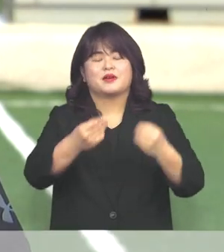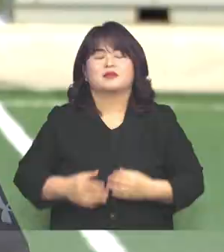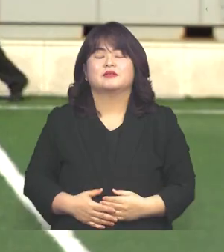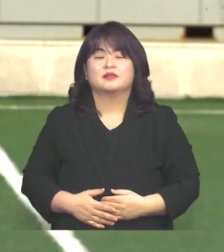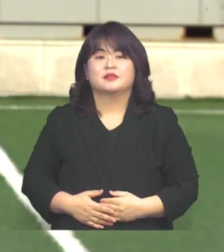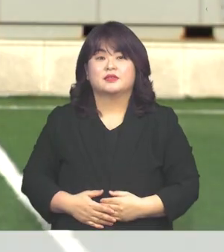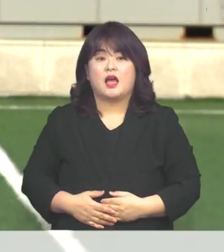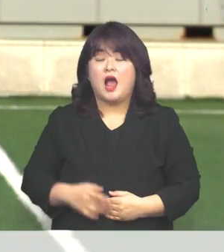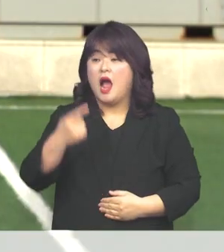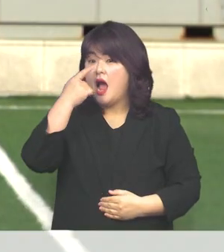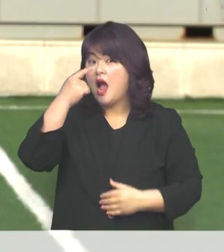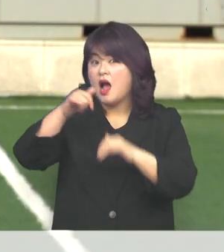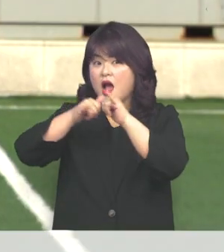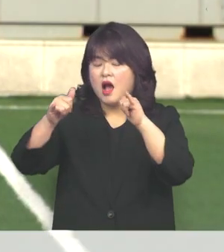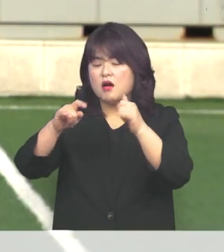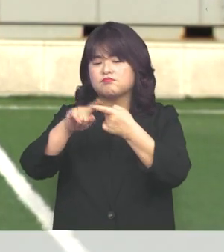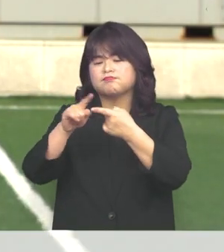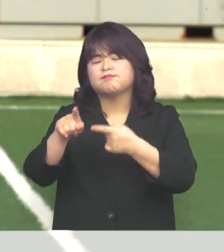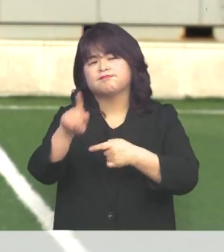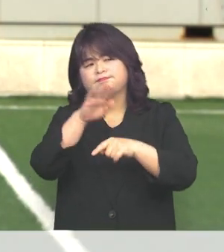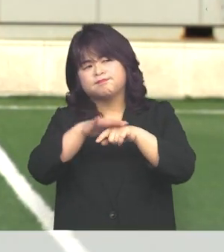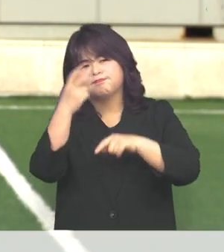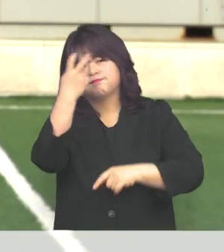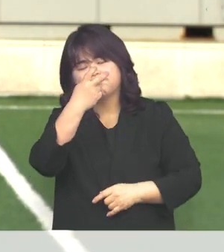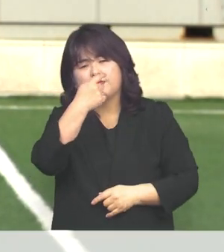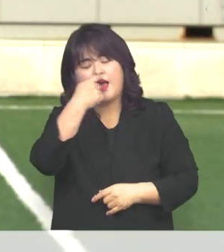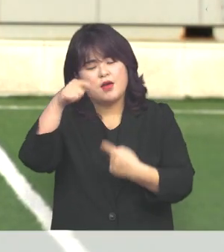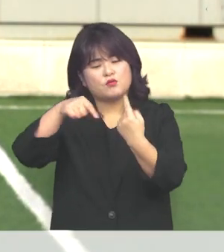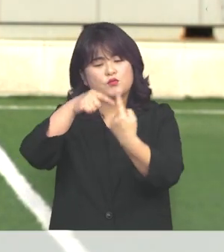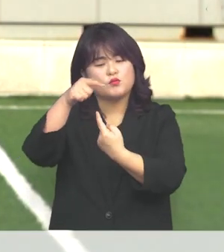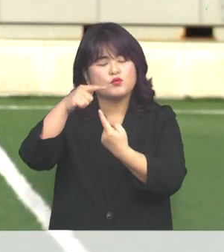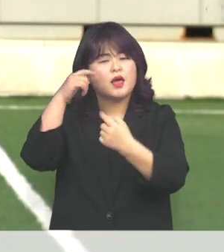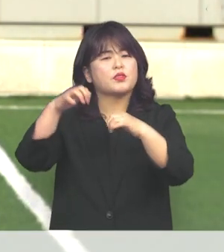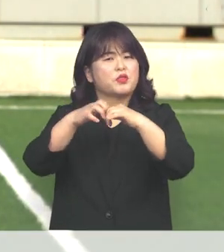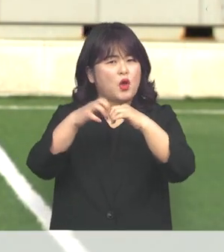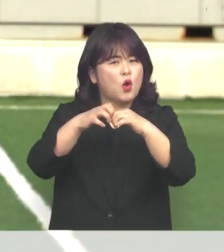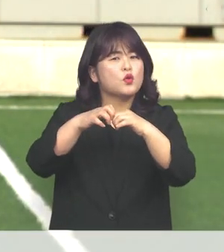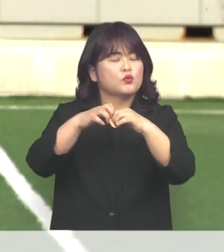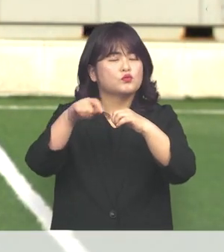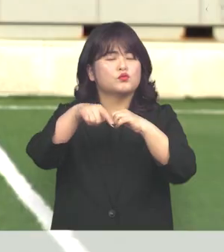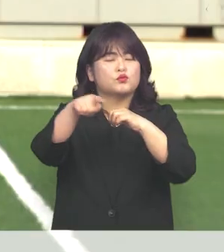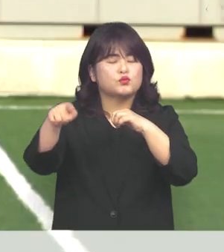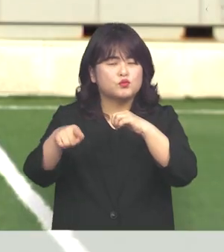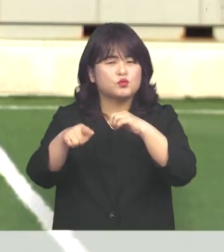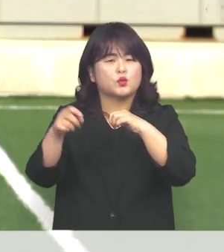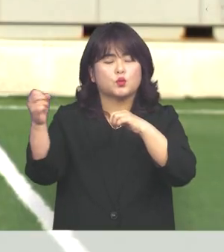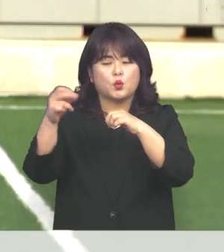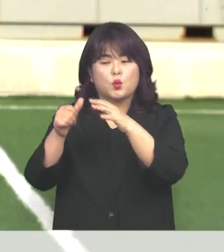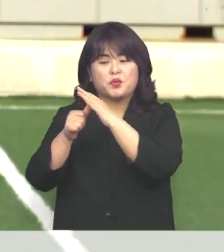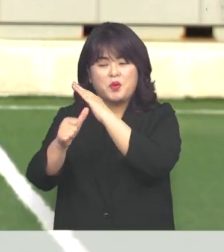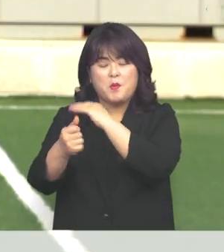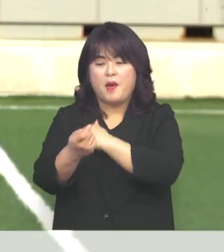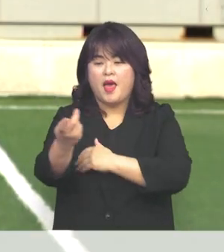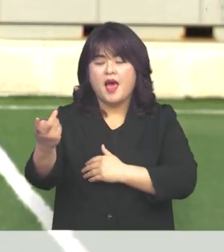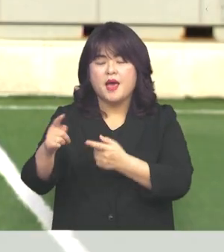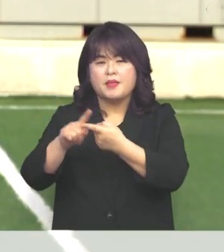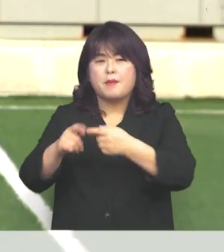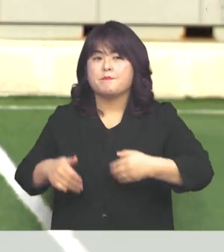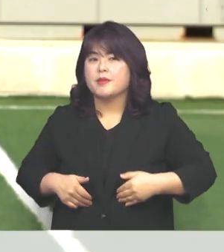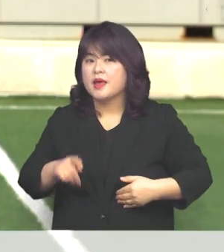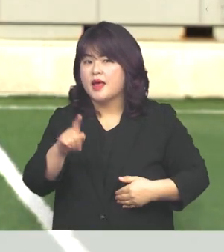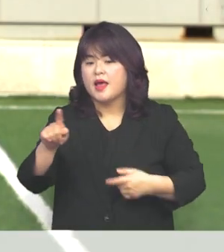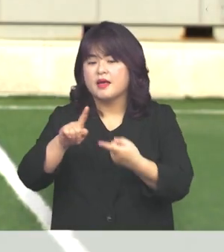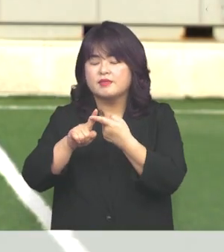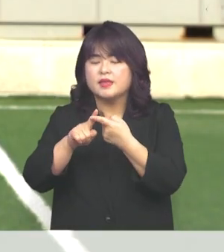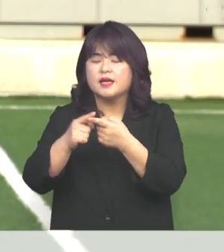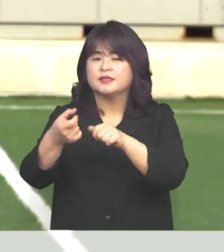관찰했습니다. 감독님께서 운영하시는 전술적인 거 그리고 뭐 선수단의 그 필요성이나